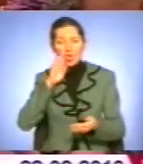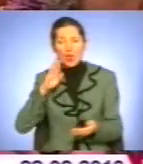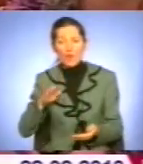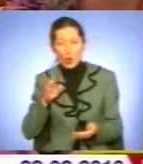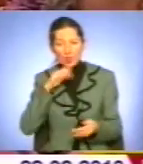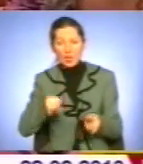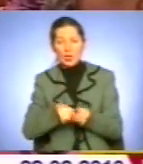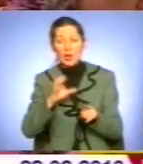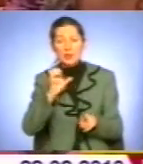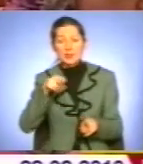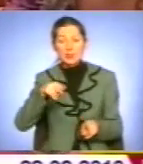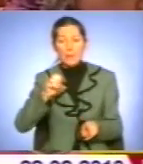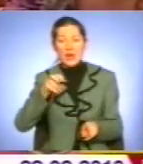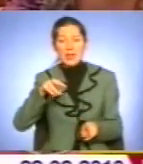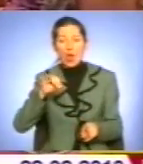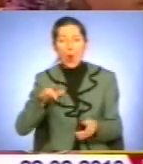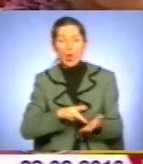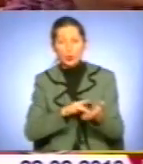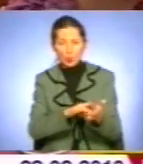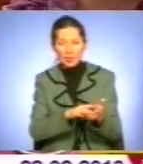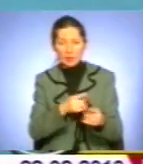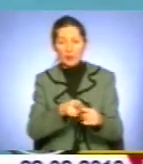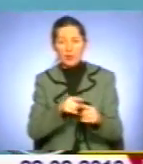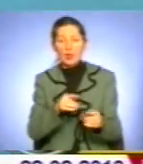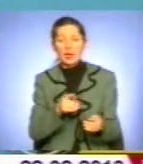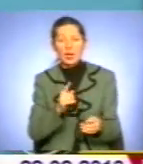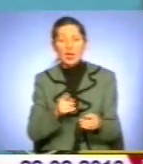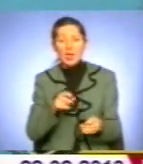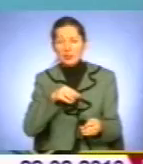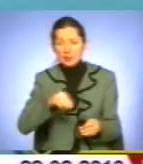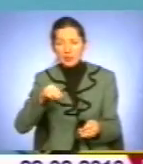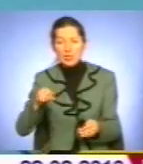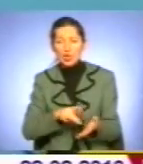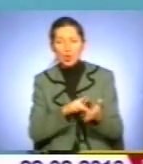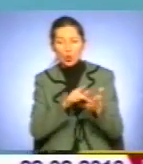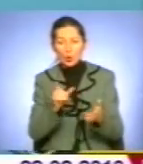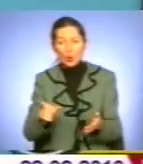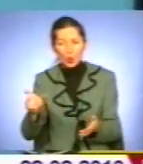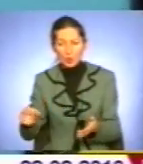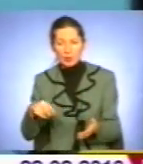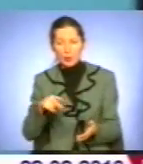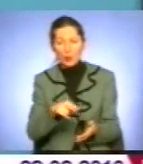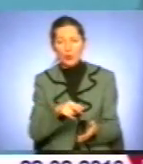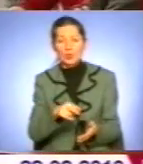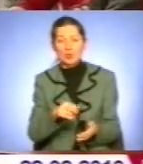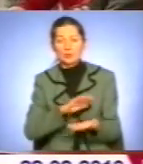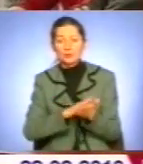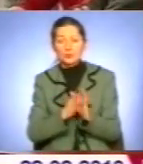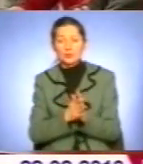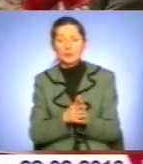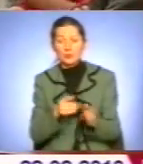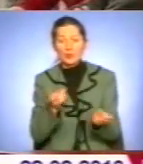яким в сезон через область проходять тисячі туристів. Спеціальні вимоги безпеки спрямовані здебільшого на передбачення небезпечних